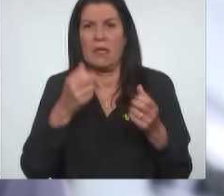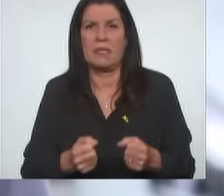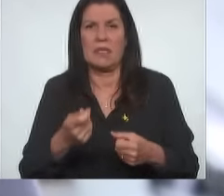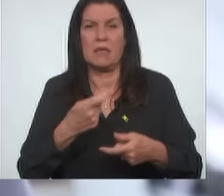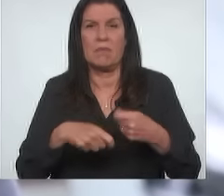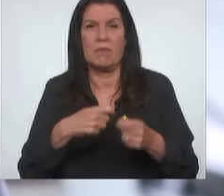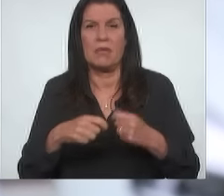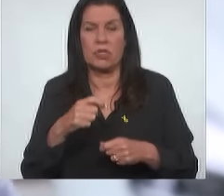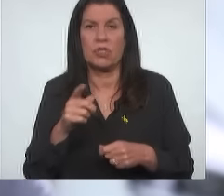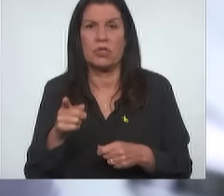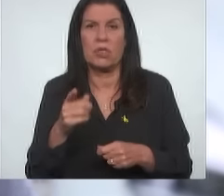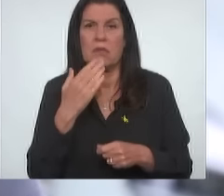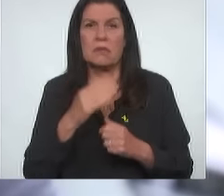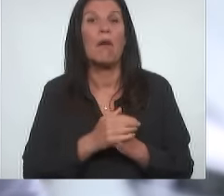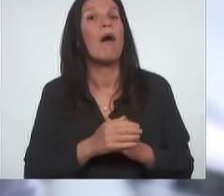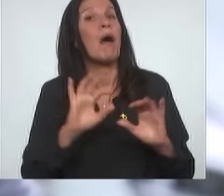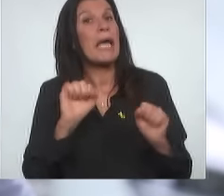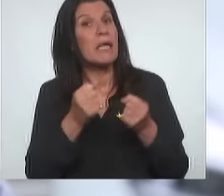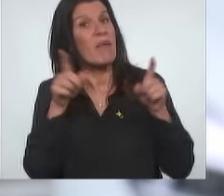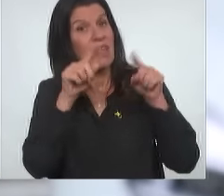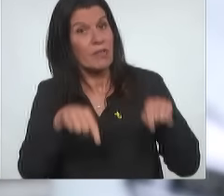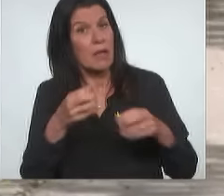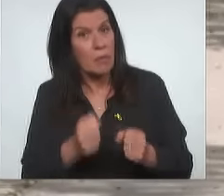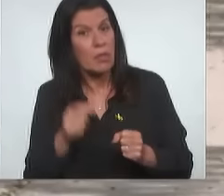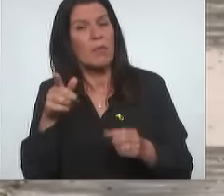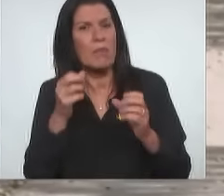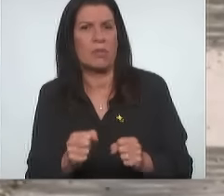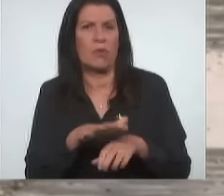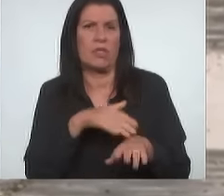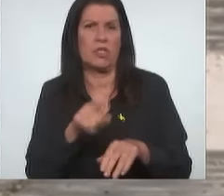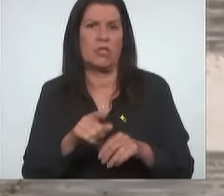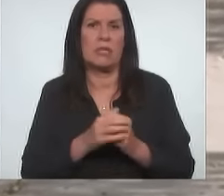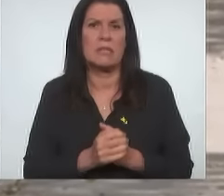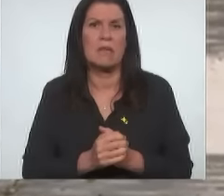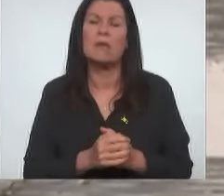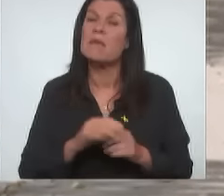הביטוחים, אז הם ירגישו איזה. וזה מה שאתם מתכוונים לעשות בשלב הבא? אם צריך לעשות את זה, אנחנו נעשה את זה.